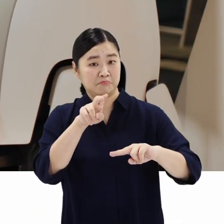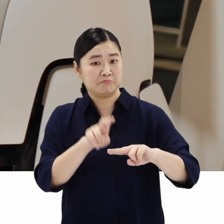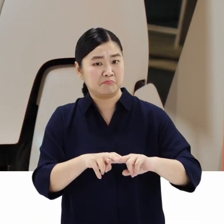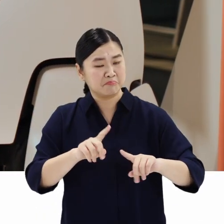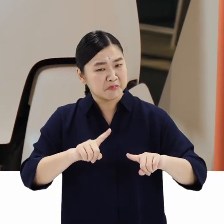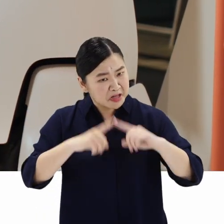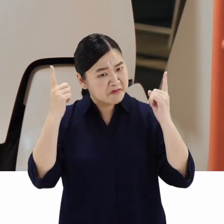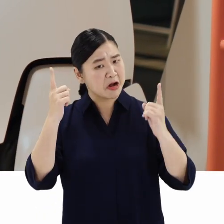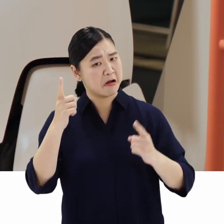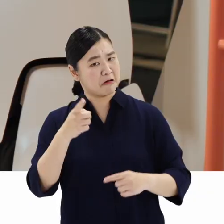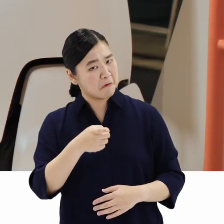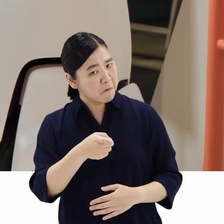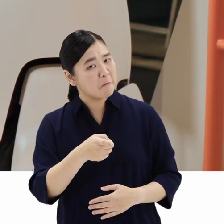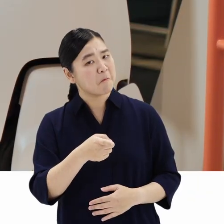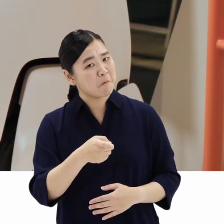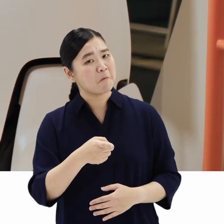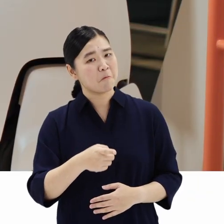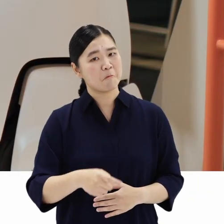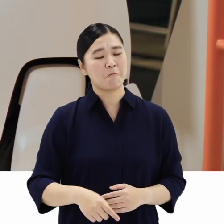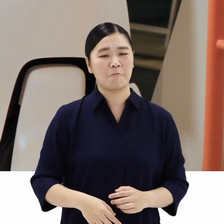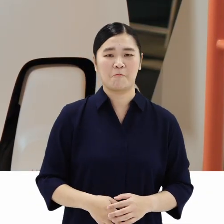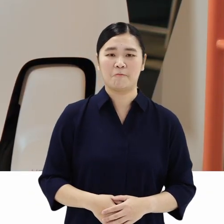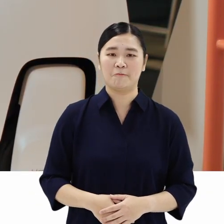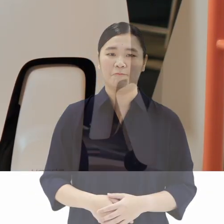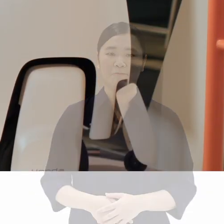こんな乗り物もあるんだね。